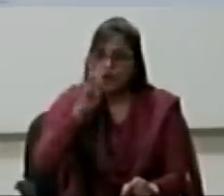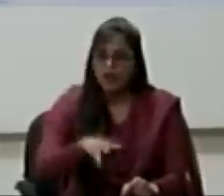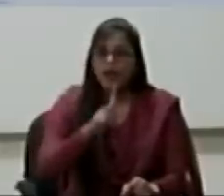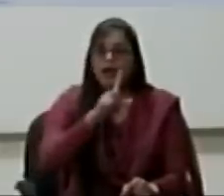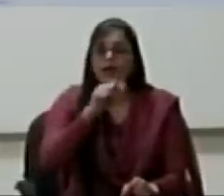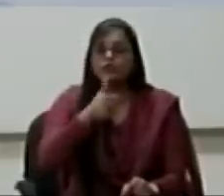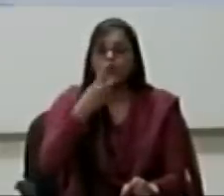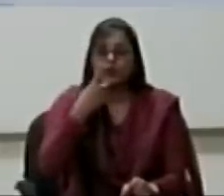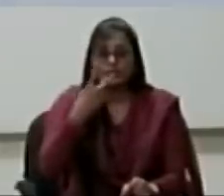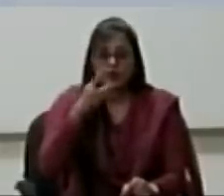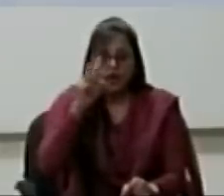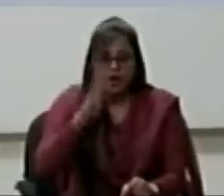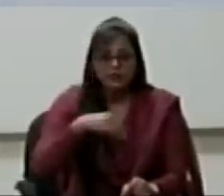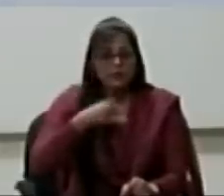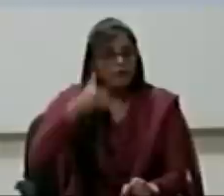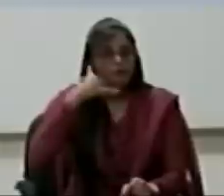14,41,793 ফোন কল আমরা পেয়েছি।